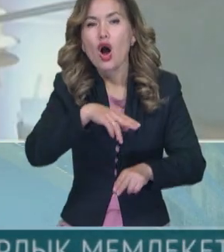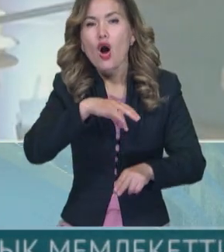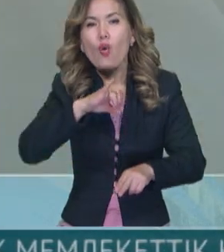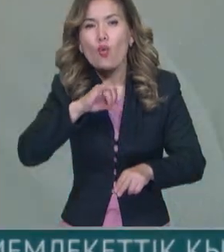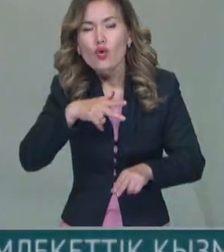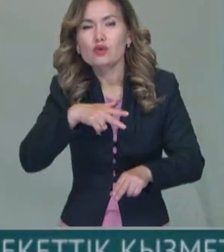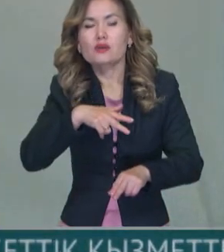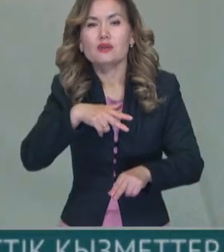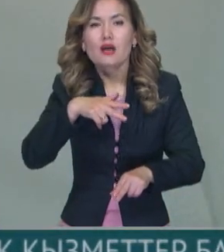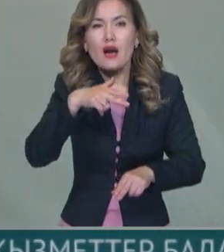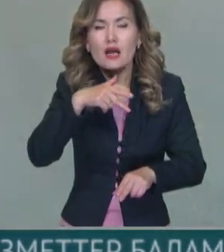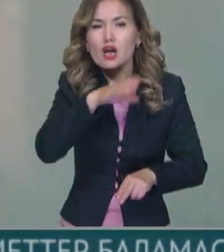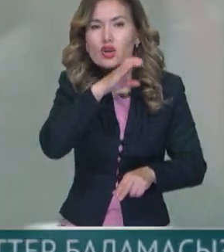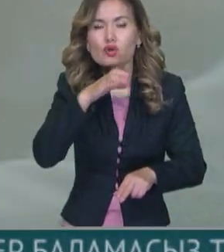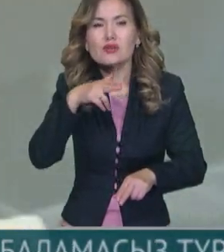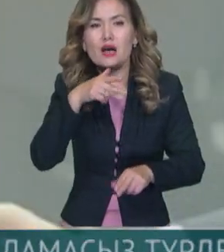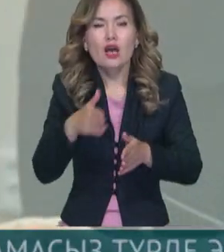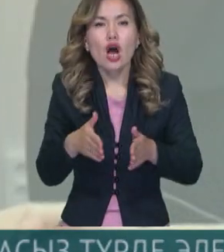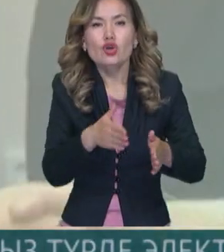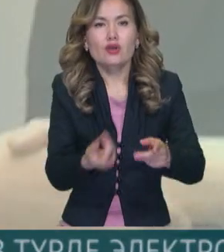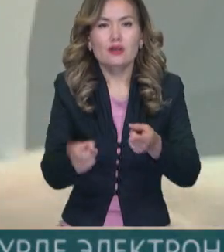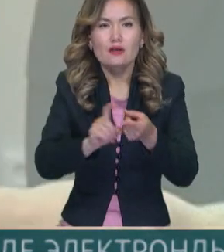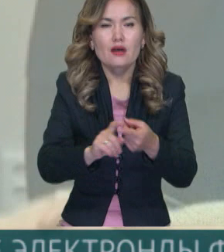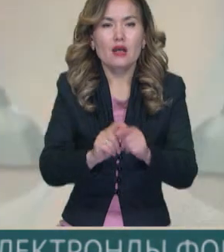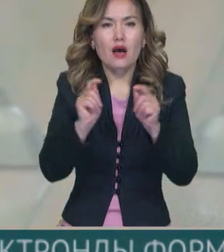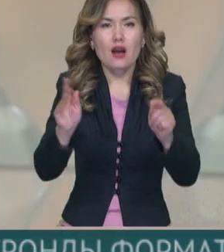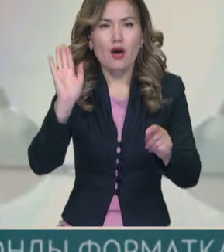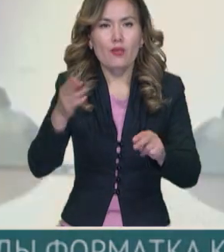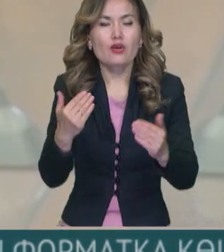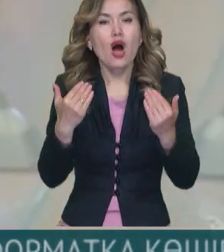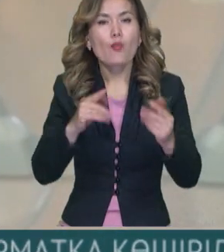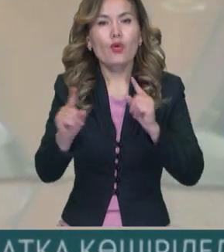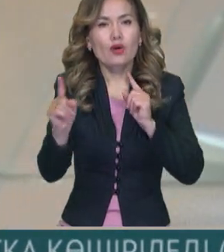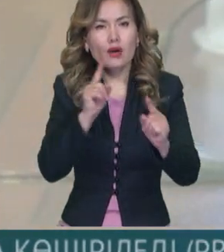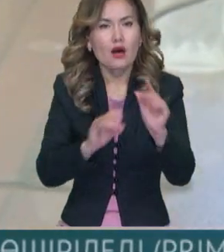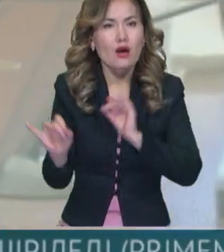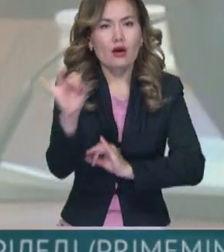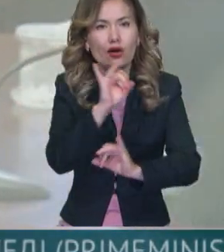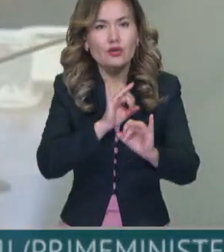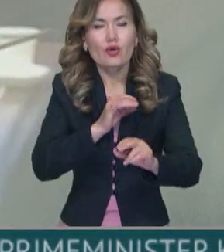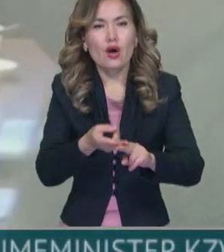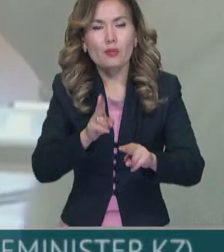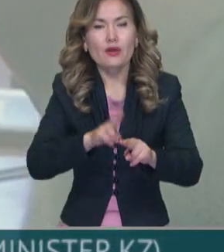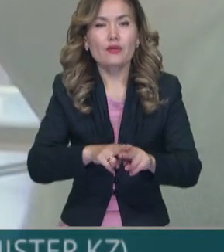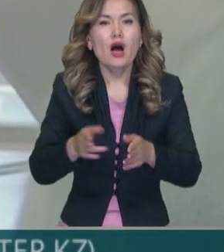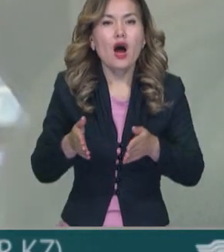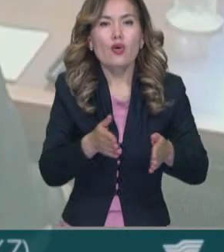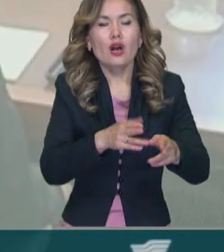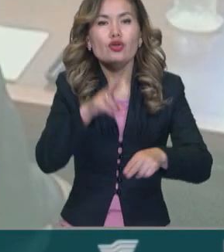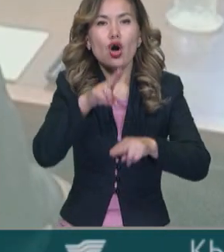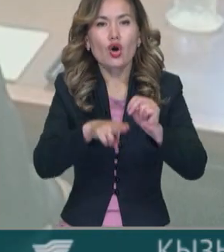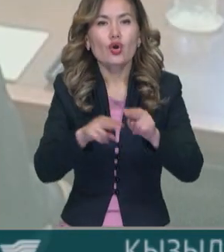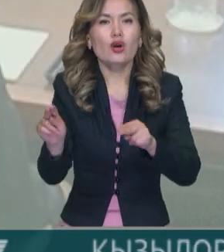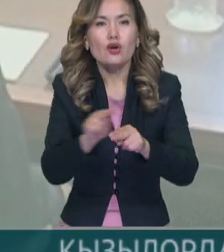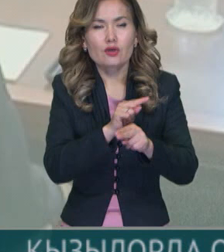арасында кедергісіз жүріп өтуге мүмкіндік туады. Бұл мәселе бүгін Хан Муджумонда өткен жиында талқыланды. Осы учаскедегі құрылыс жайы